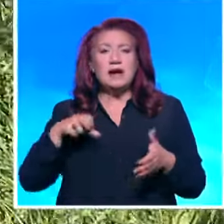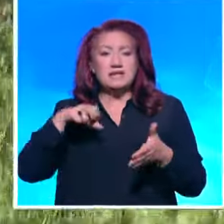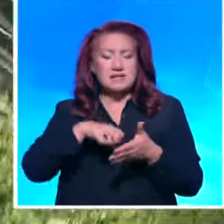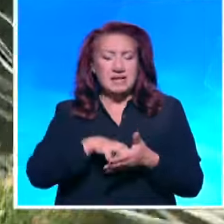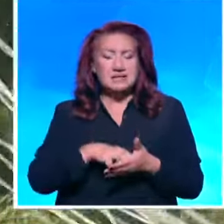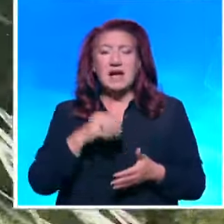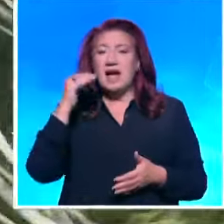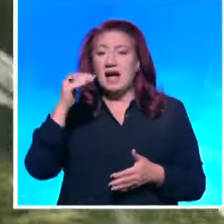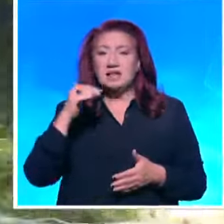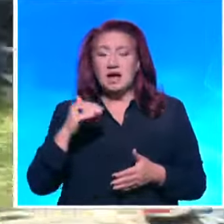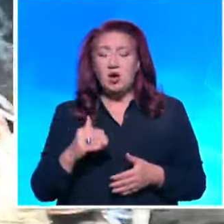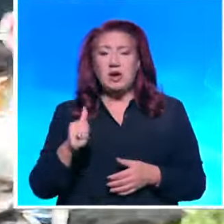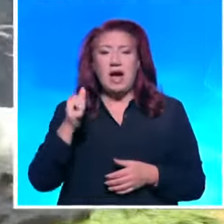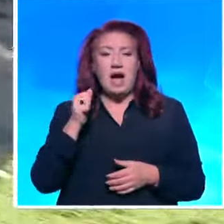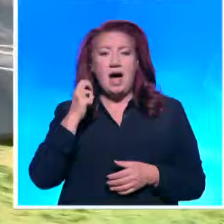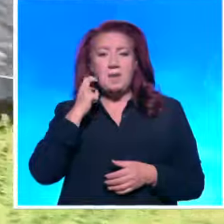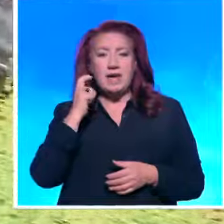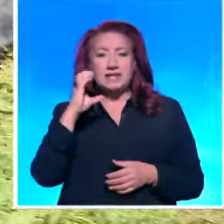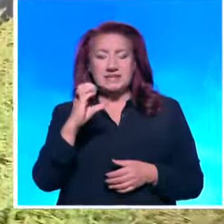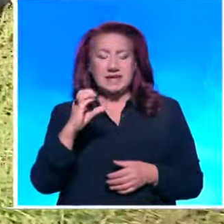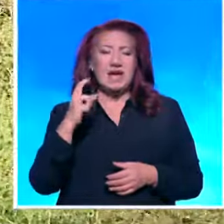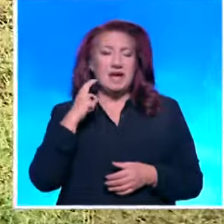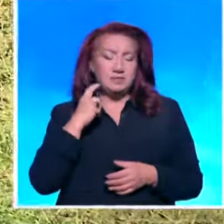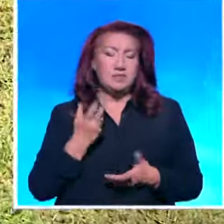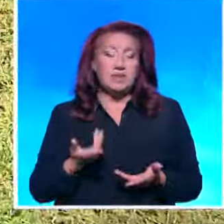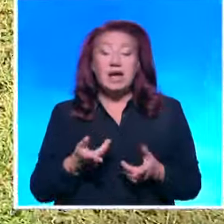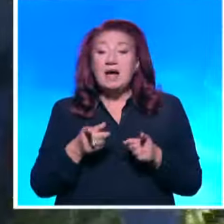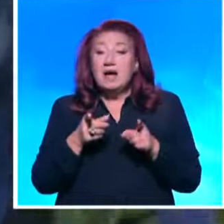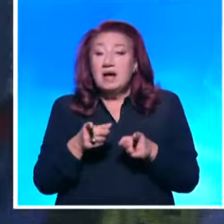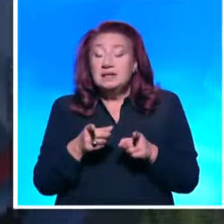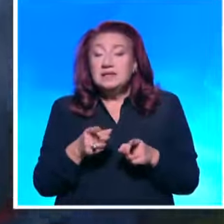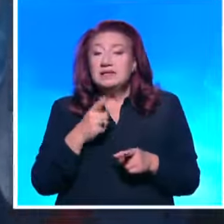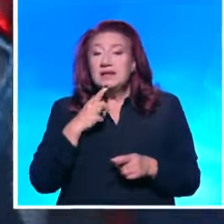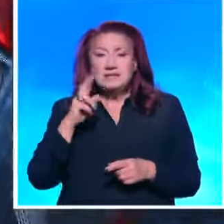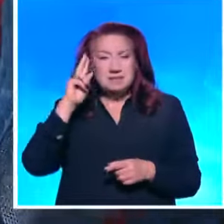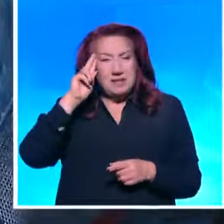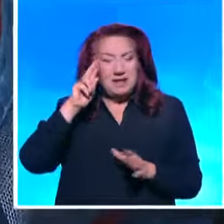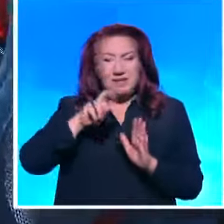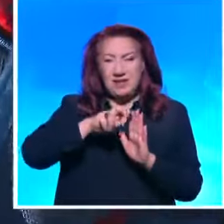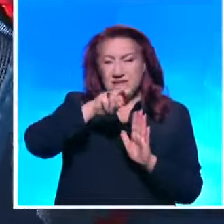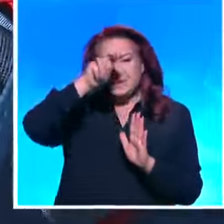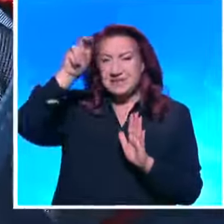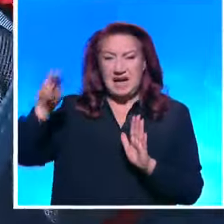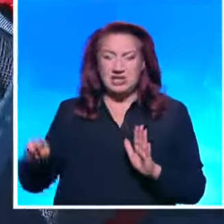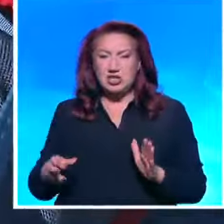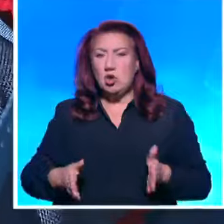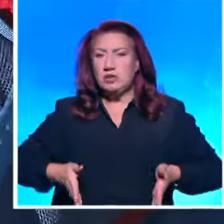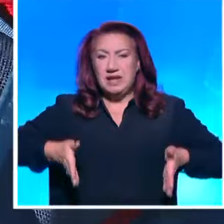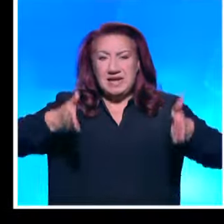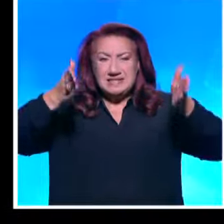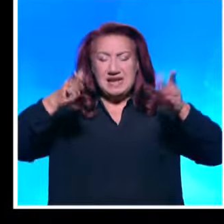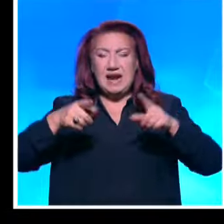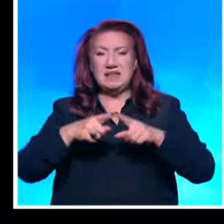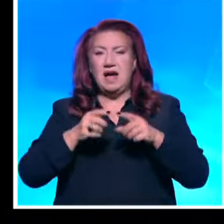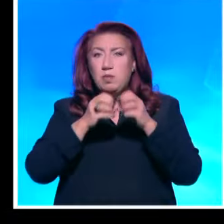Всяка категория показва каква е подготовката на парашутиста, а за да се изпълнява бейсджъмпинг или скачане от сгради, балони, мостове и скали,